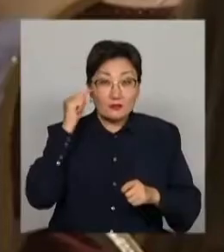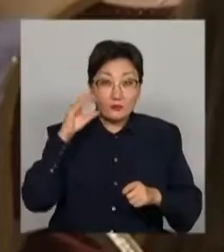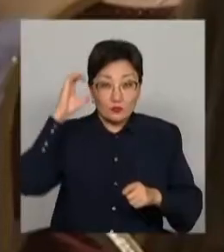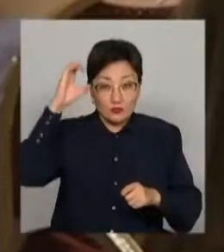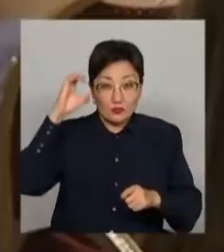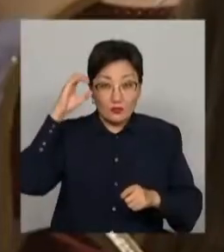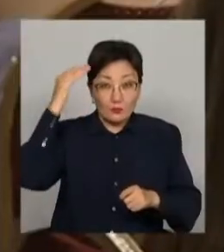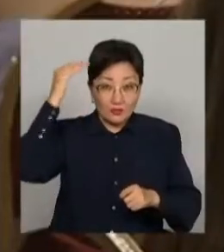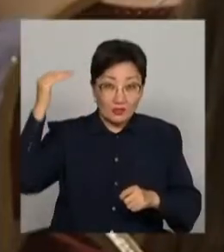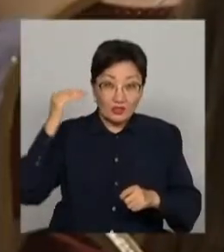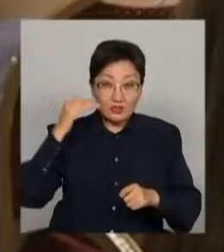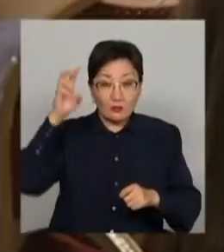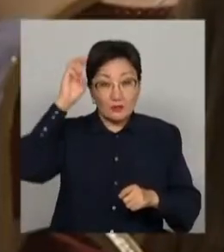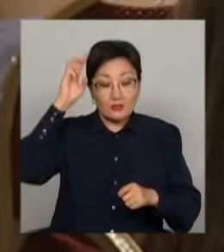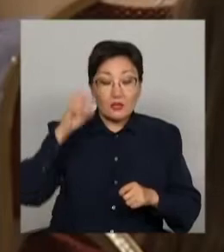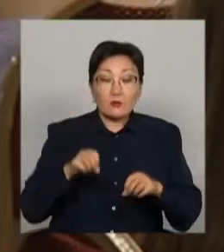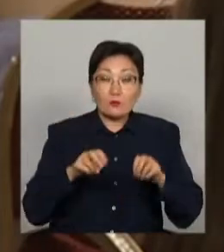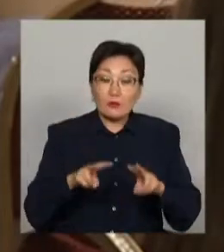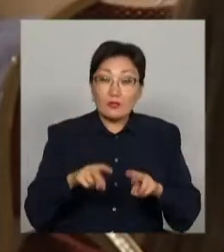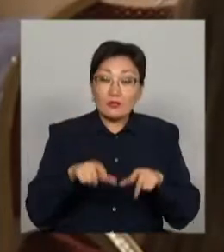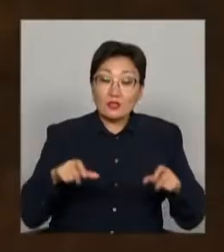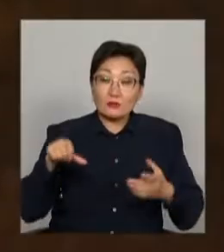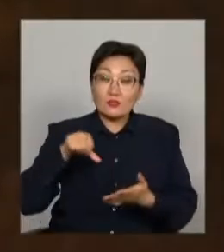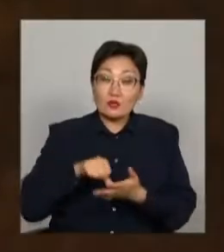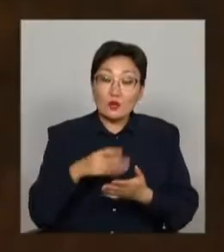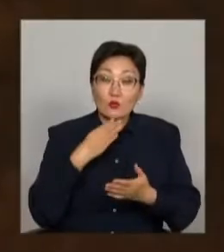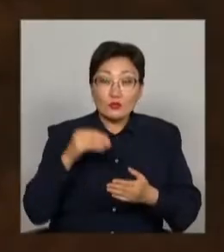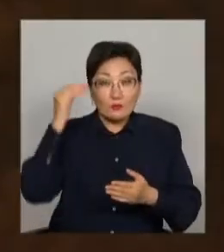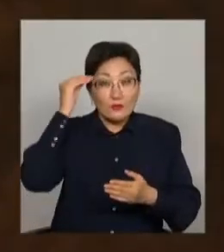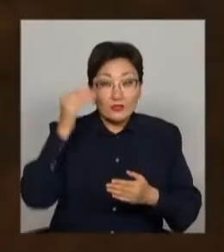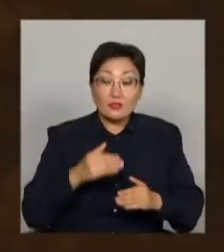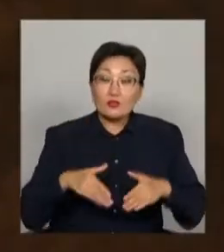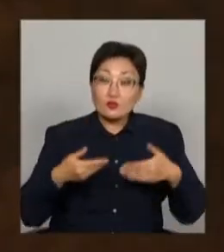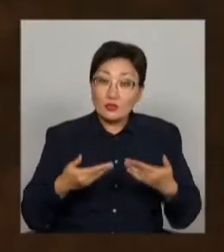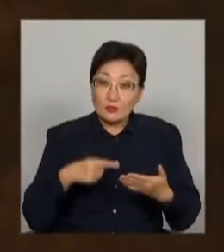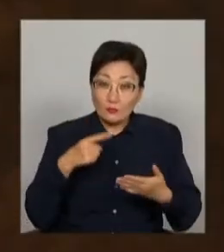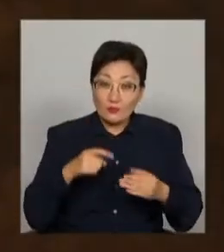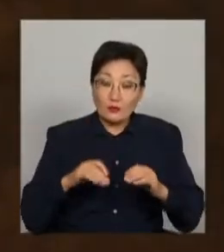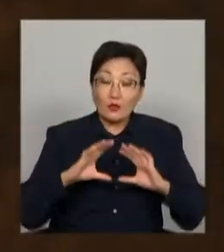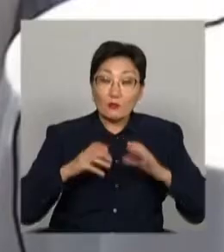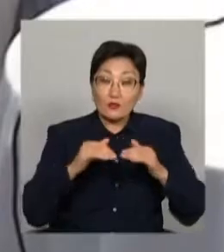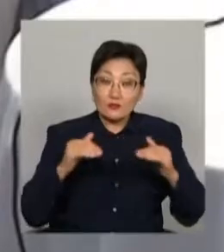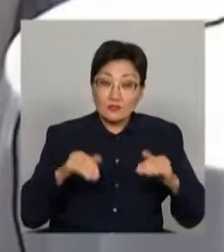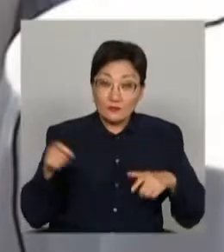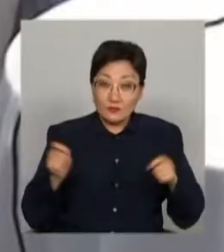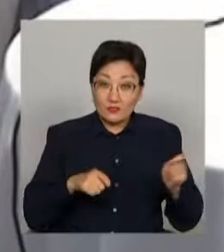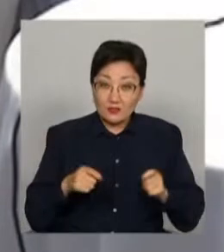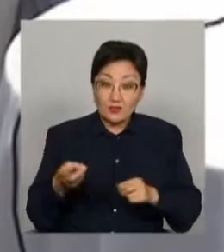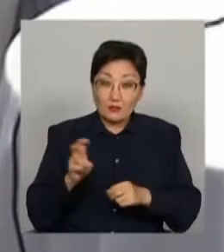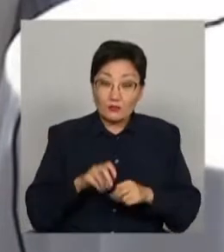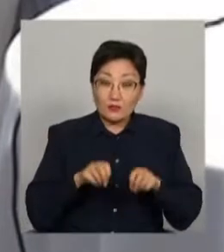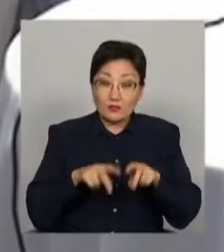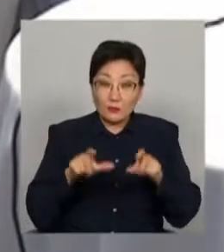мен Тәжікстан мемлекеттерінен мамандар қатысып, өз ұсыныс пікірлерін білдірді. Халықаралық деңгейде өткен конференцияға келген